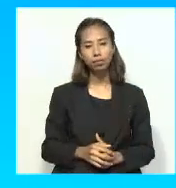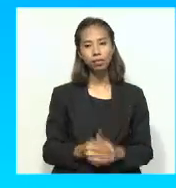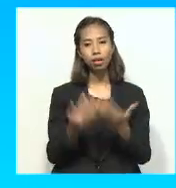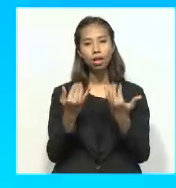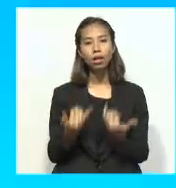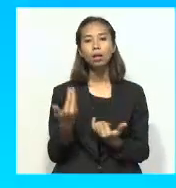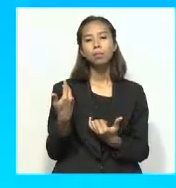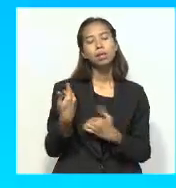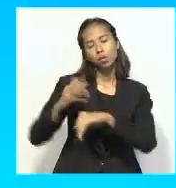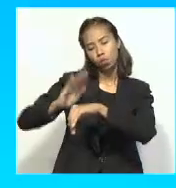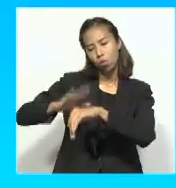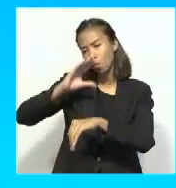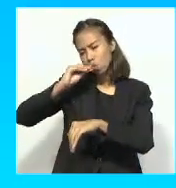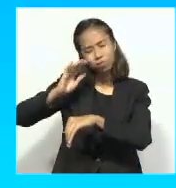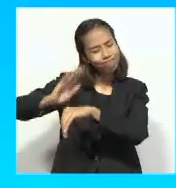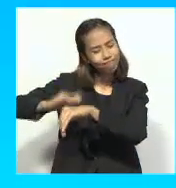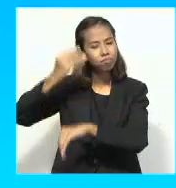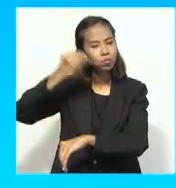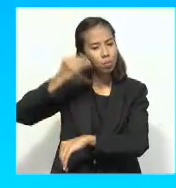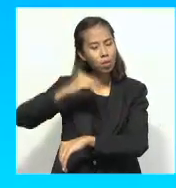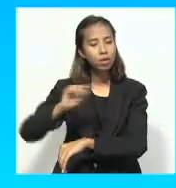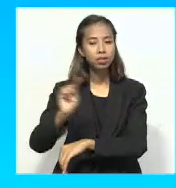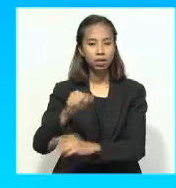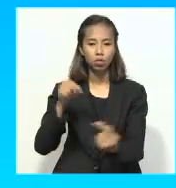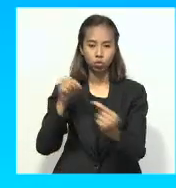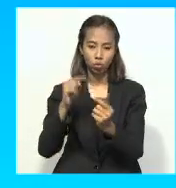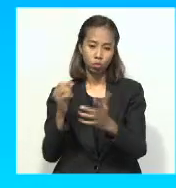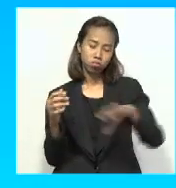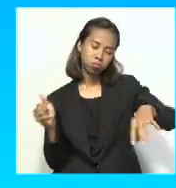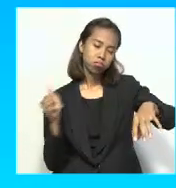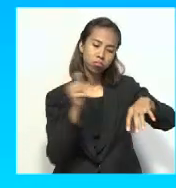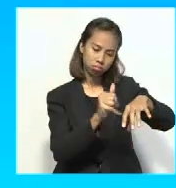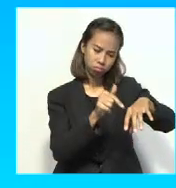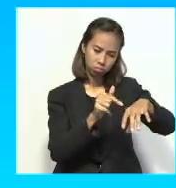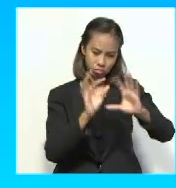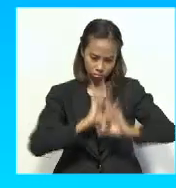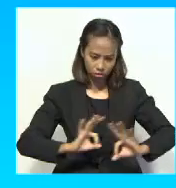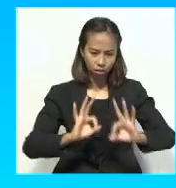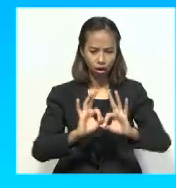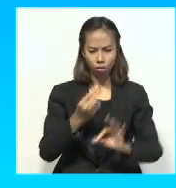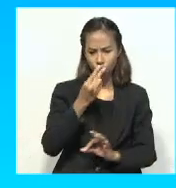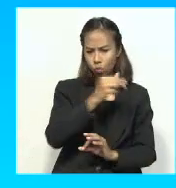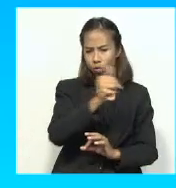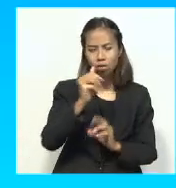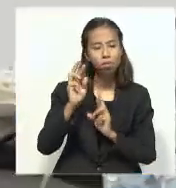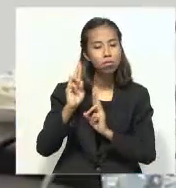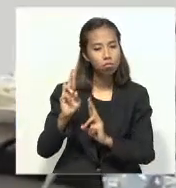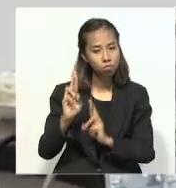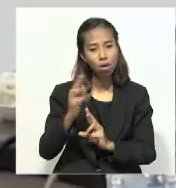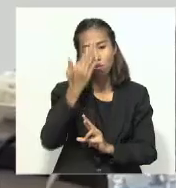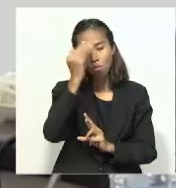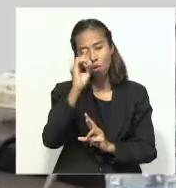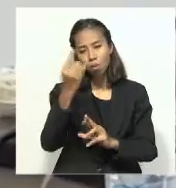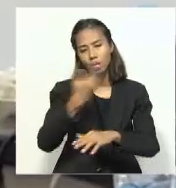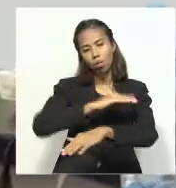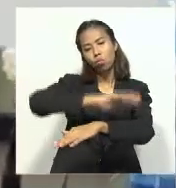อย่างหนึ่งที่ท่านเน้นย้ำหนักในที่ประชุมเลยนะคะก็คือเรื่องของการเข้าไปในพื้นที่เนี่ยต้องใช้ความระมัดระวังมากเป็นพิเศษเพราะว่าพื้นที่เป็น